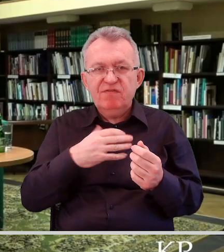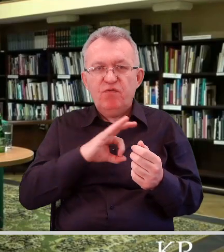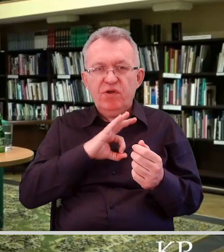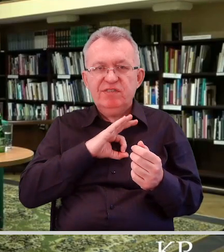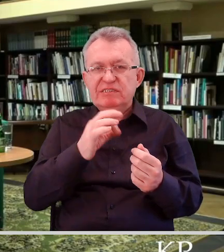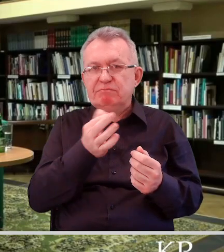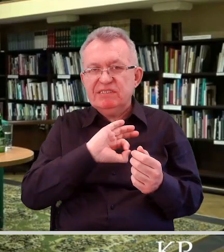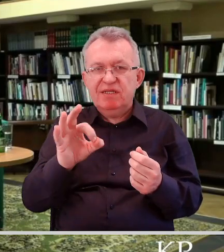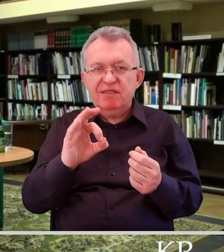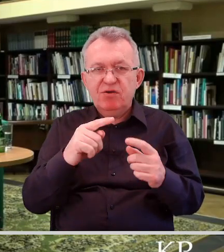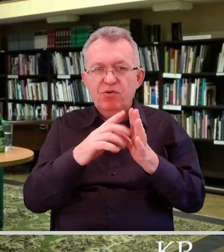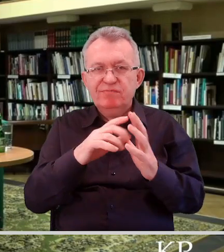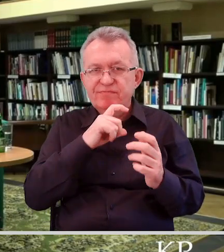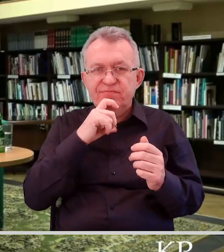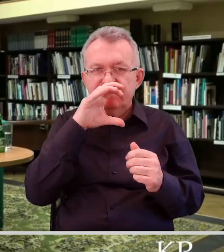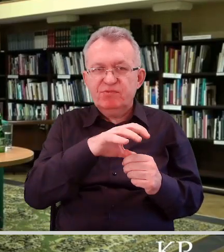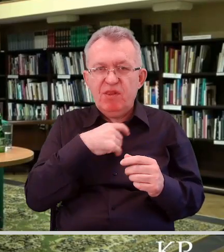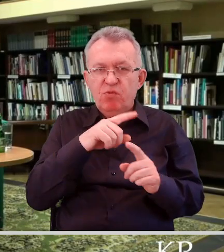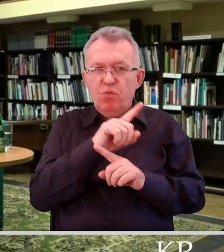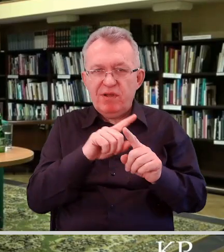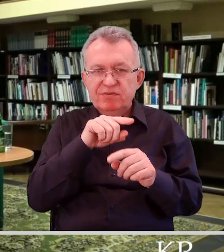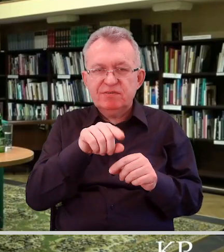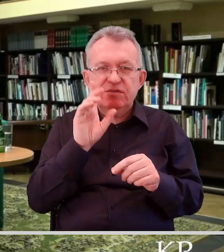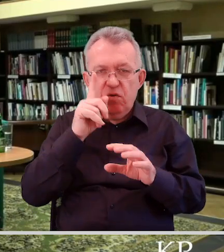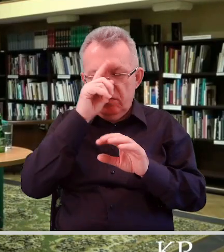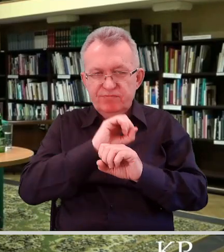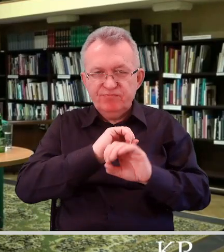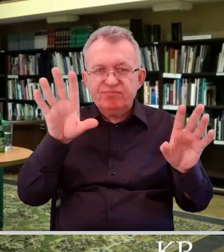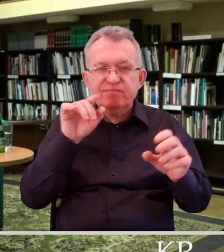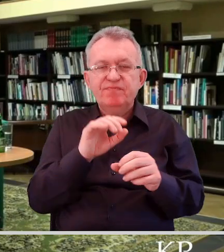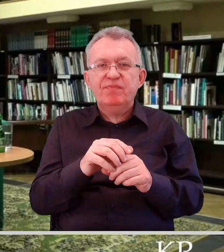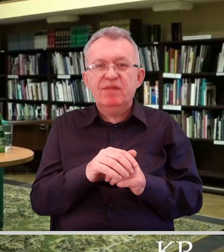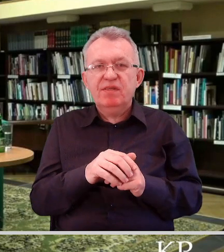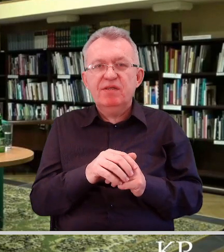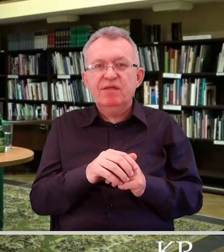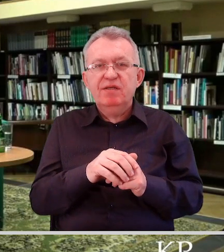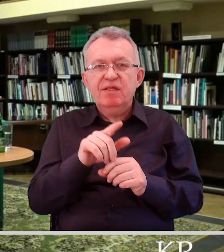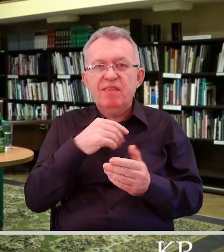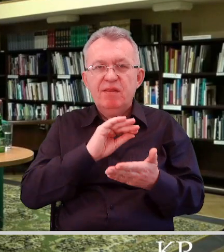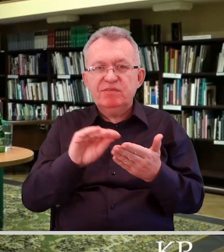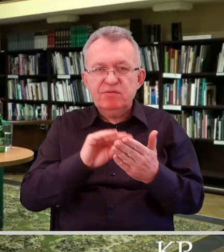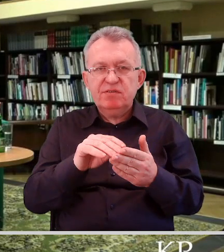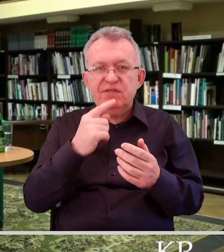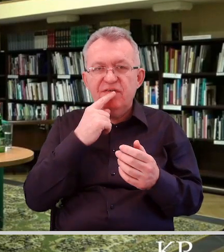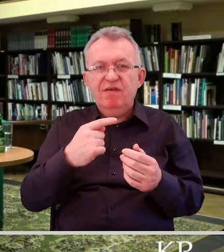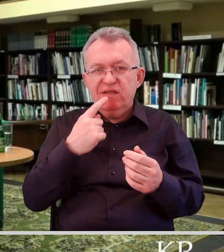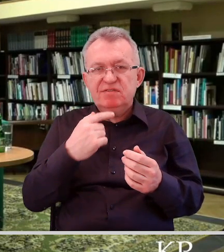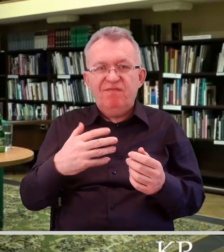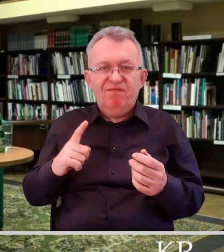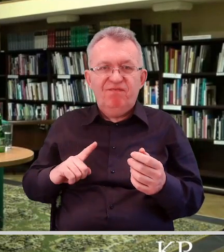język specjalistyczny i żeby tłumaczyć wszystko potem ludowi tak zwanemu. Natomiast ona napisała to we